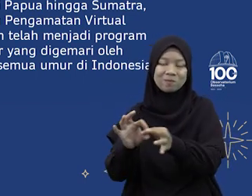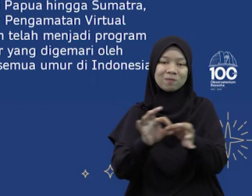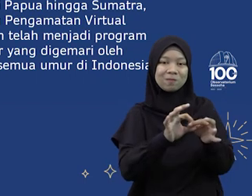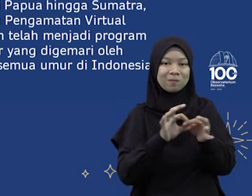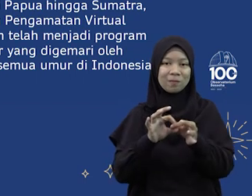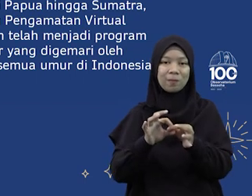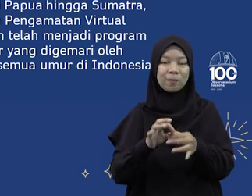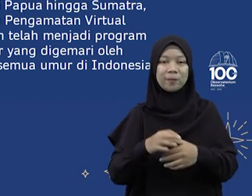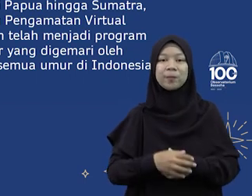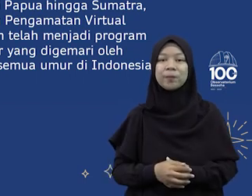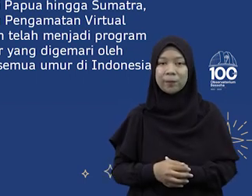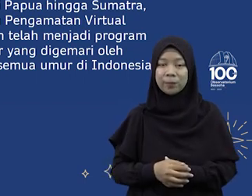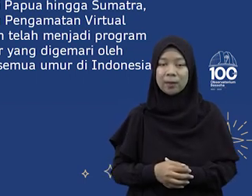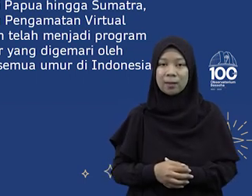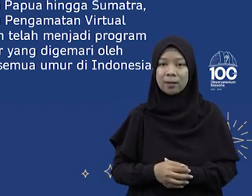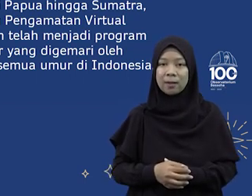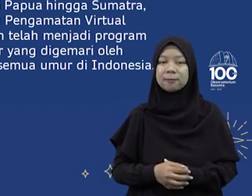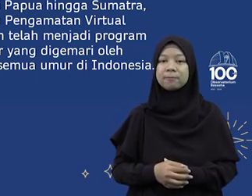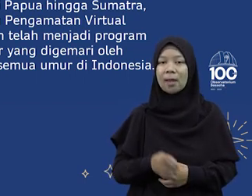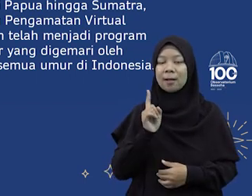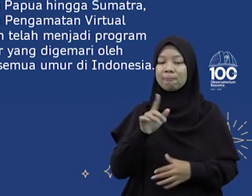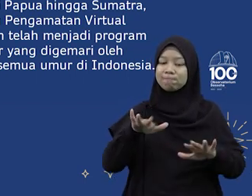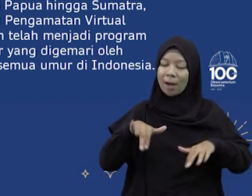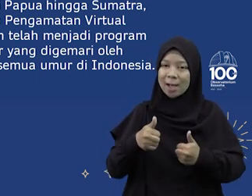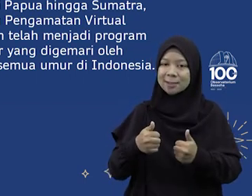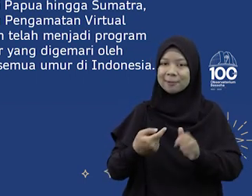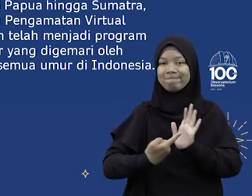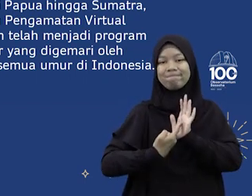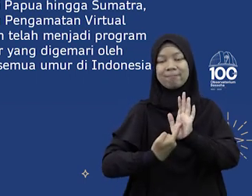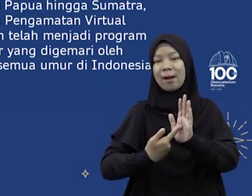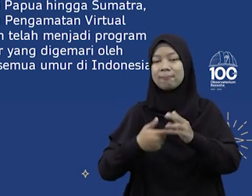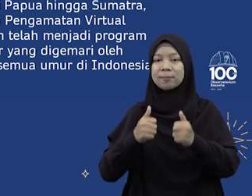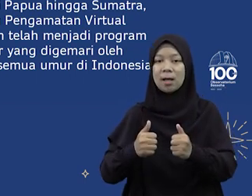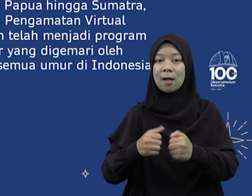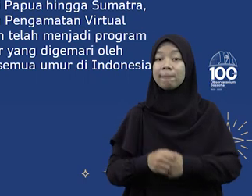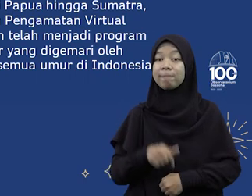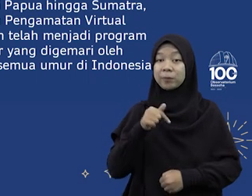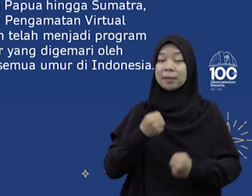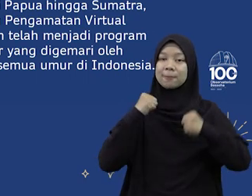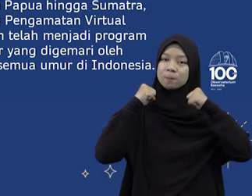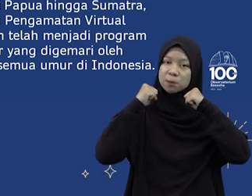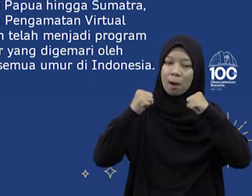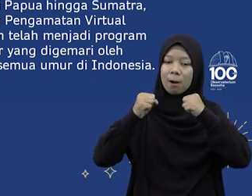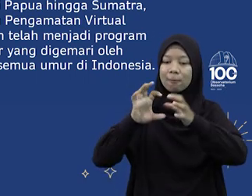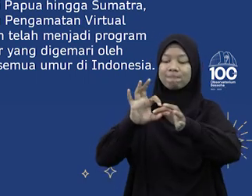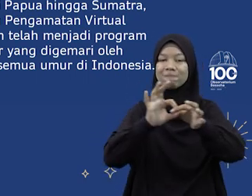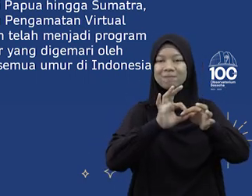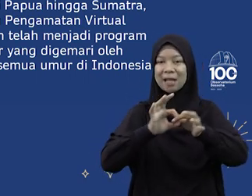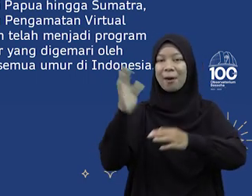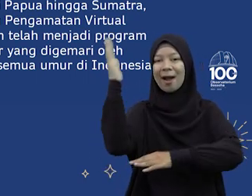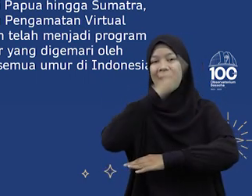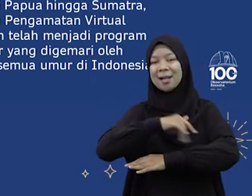dengan kita ada suatu reputasi yang berhasil dijaga Nah dengan spirit kolaborasi inilah hari ini kita